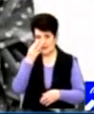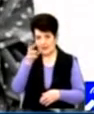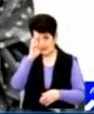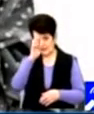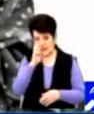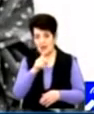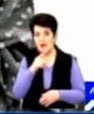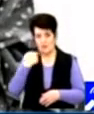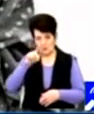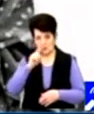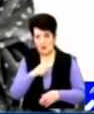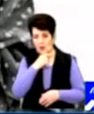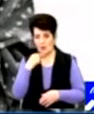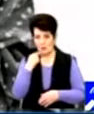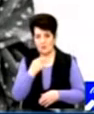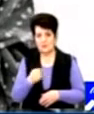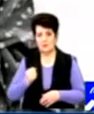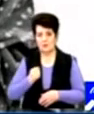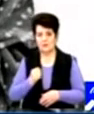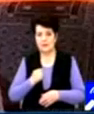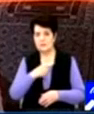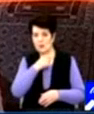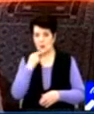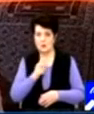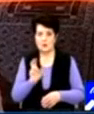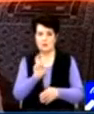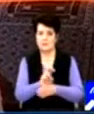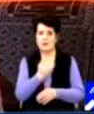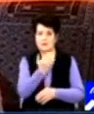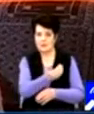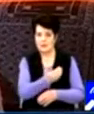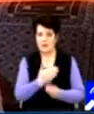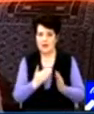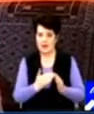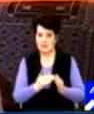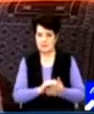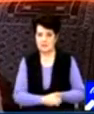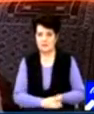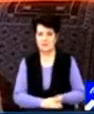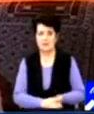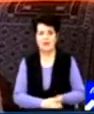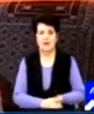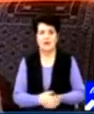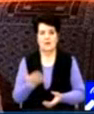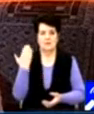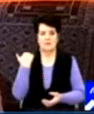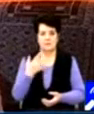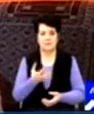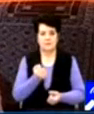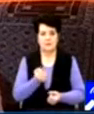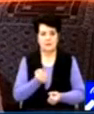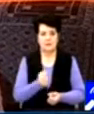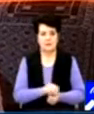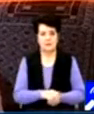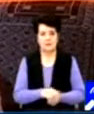rusa. Așa că soldații ruși au mers la el acasă. Și după ce ei s-au ospătat cum le place,